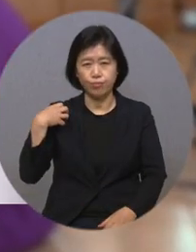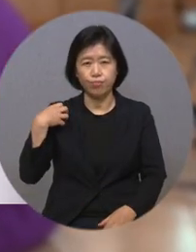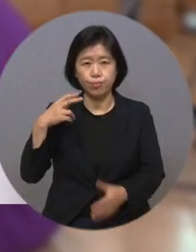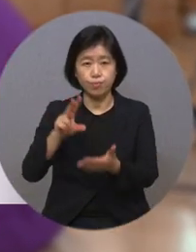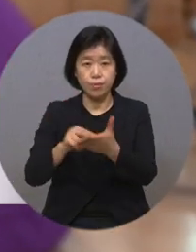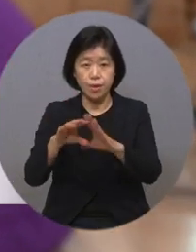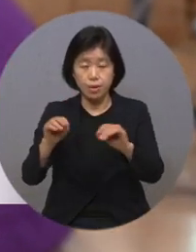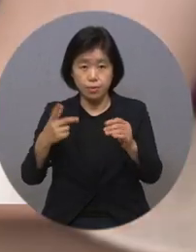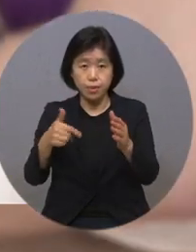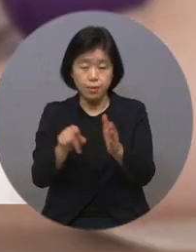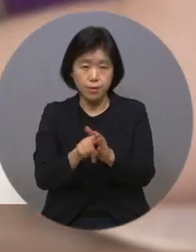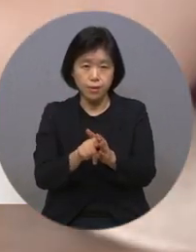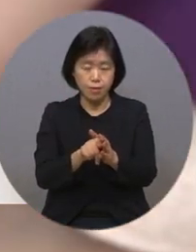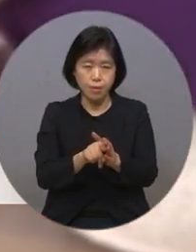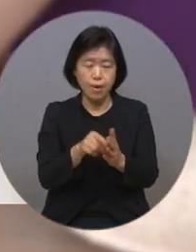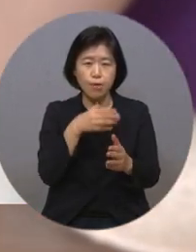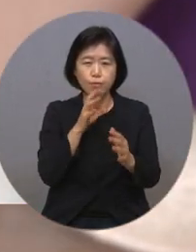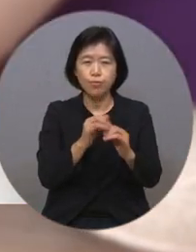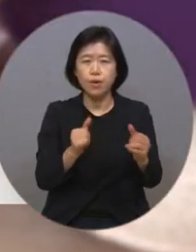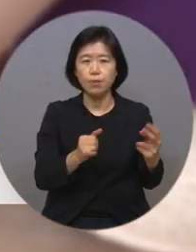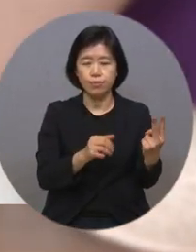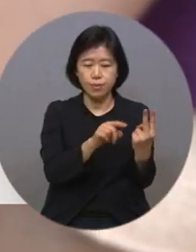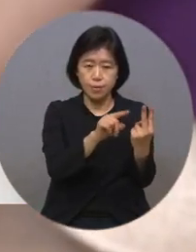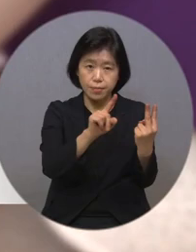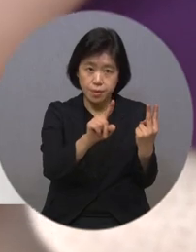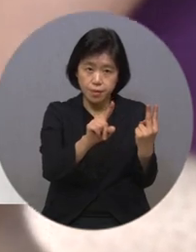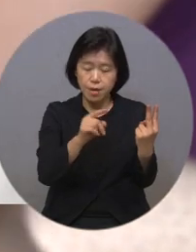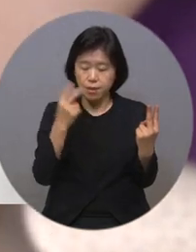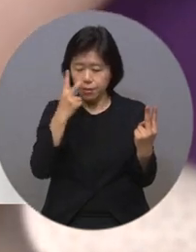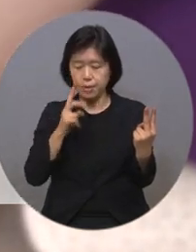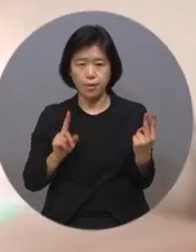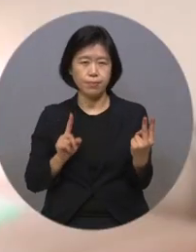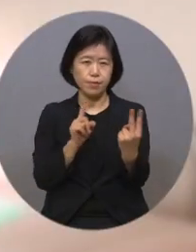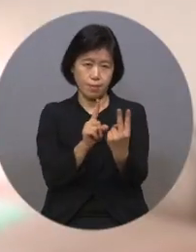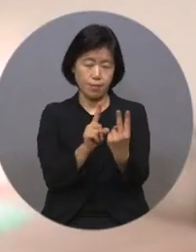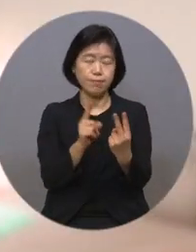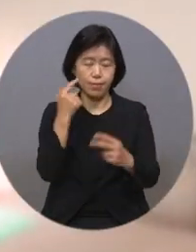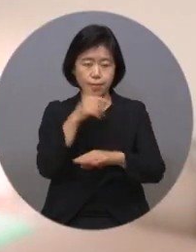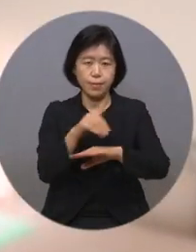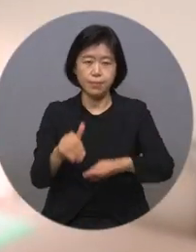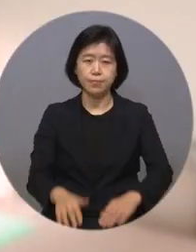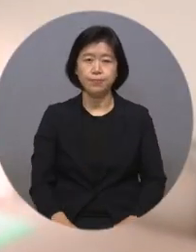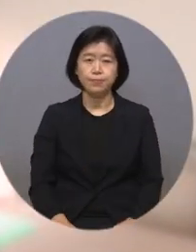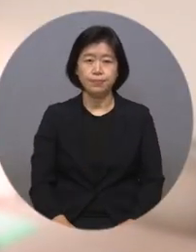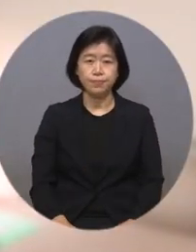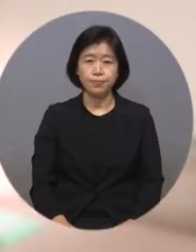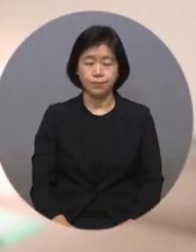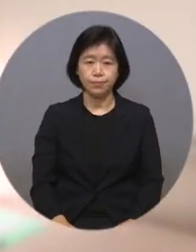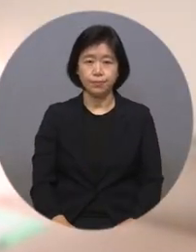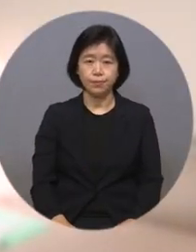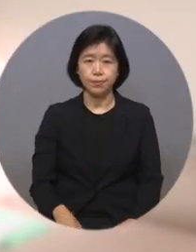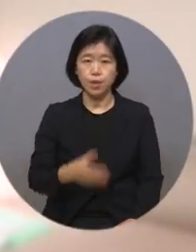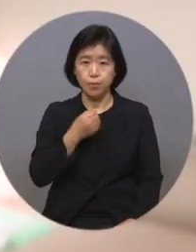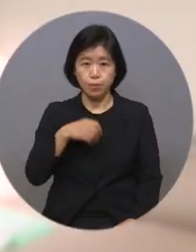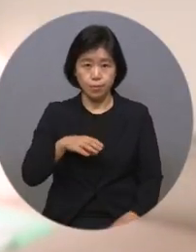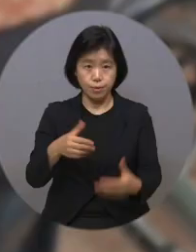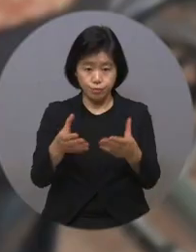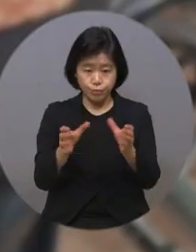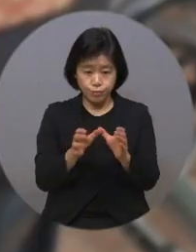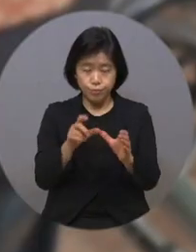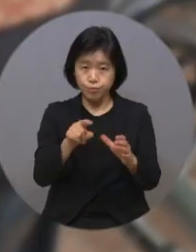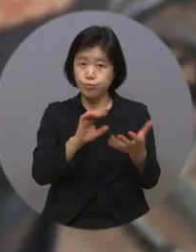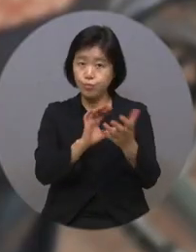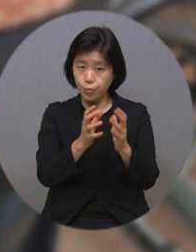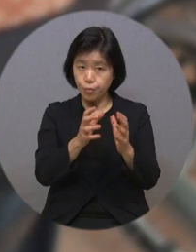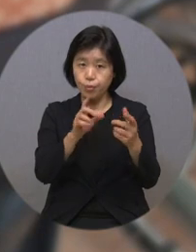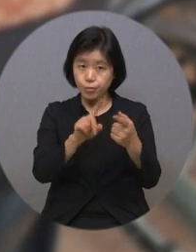2.1 명당 요양보호사 1명 을 배치하도록 개선할 방침입니다 보건복지부는 해당 논의 결과를 바탕으로